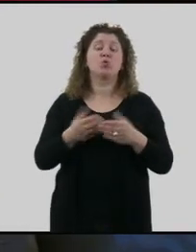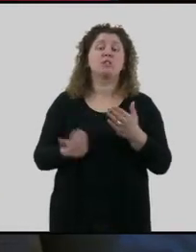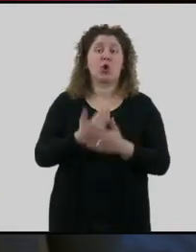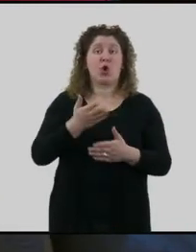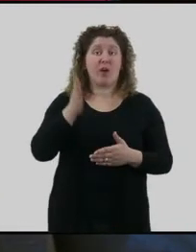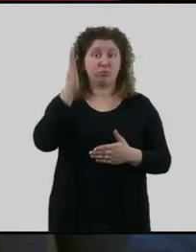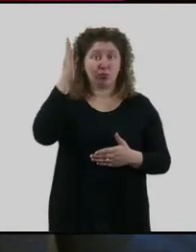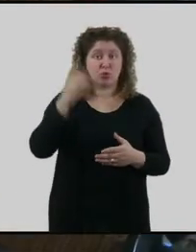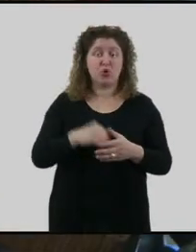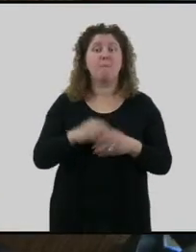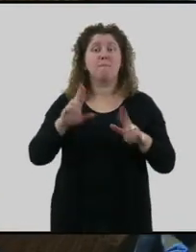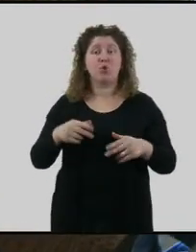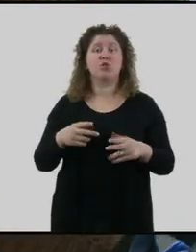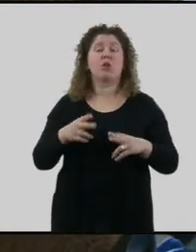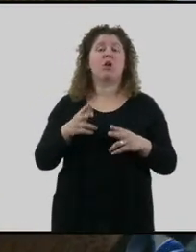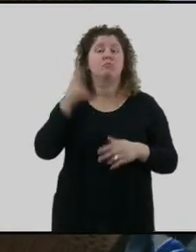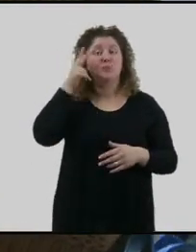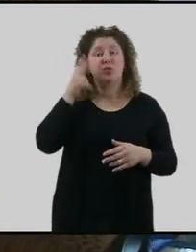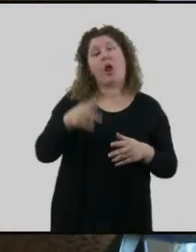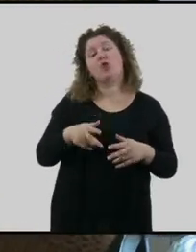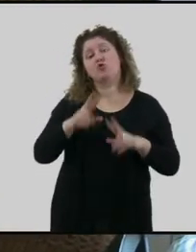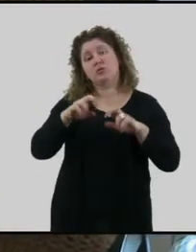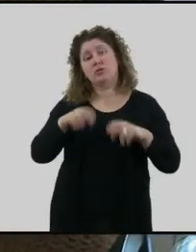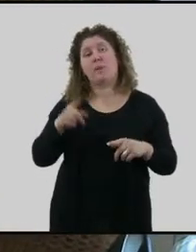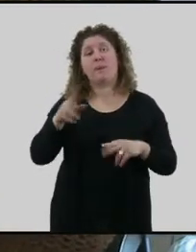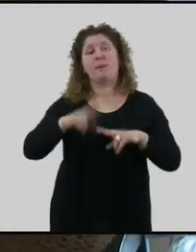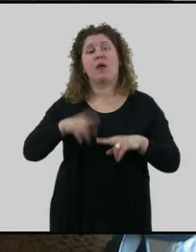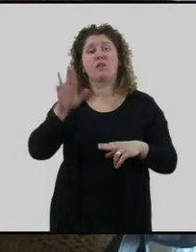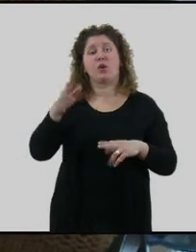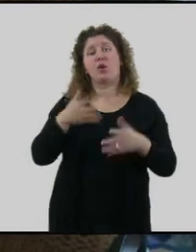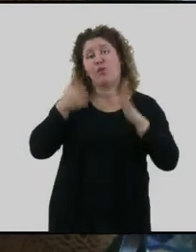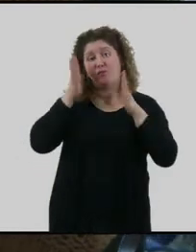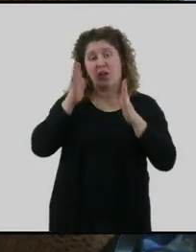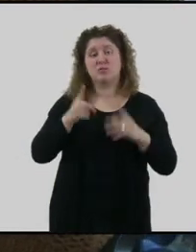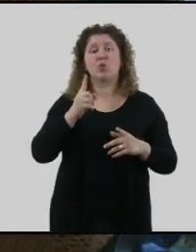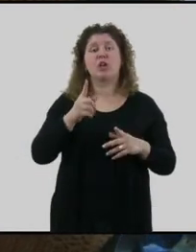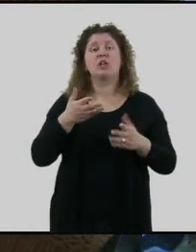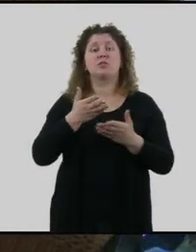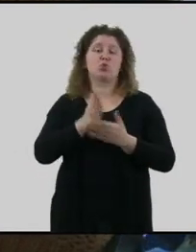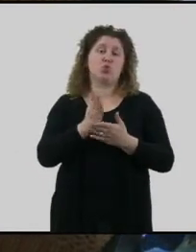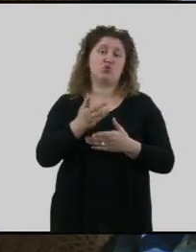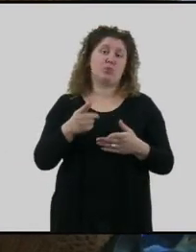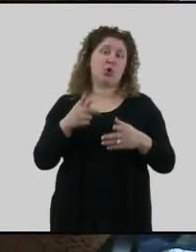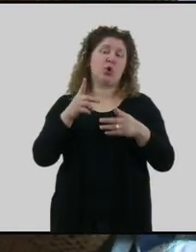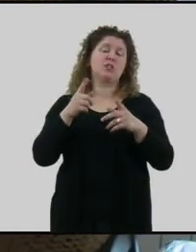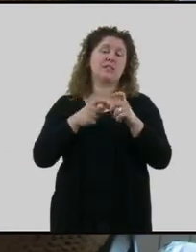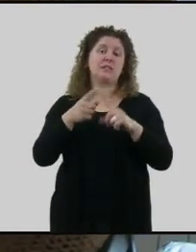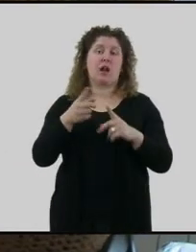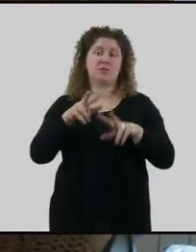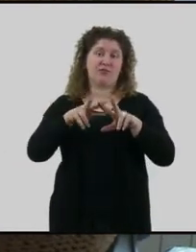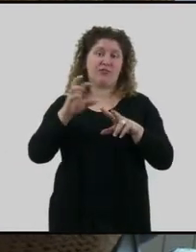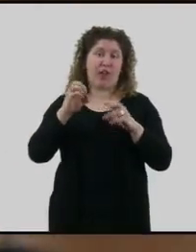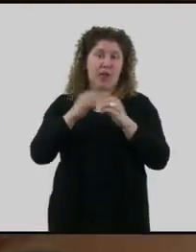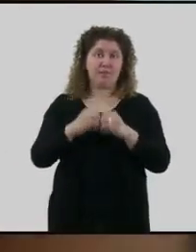bez roditeljske skrbi, možete potražiti na njihovoj službenoj stranici te Facebook profilu. Sudjelujemo svi zajedno u ostvarivanju